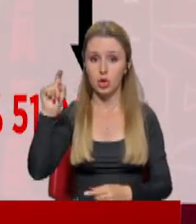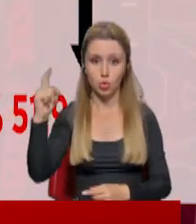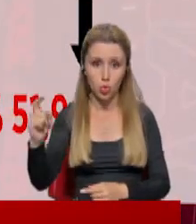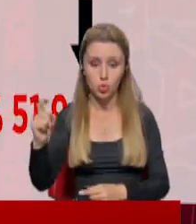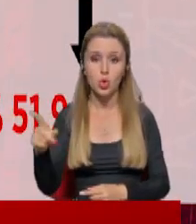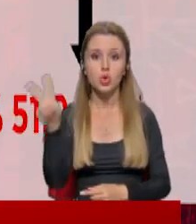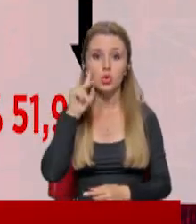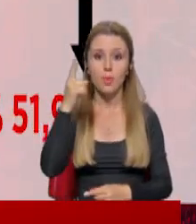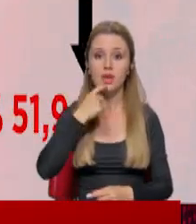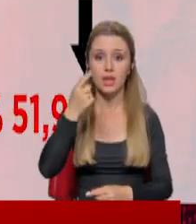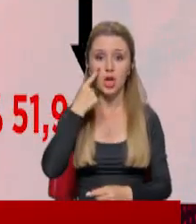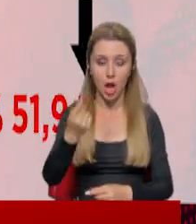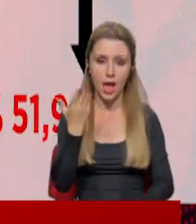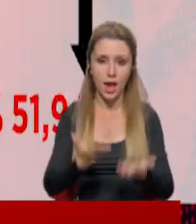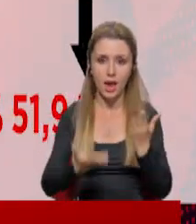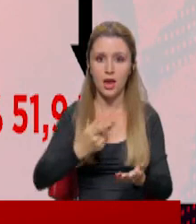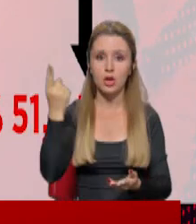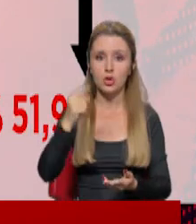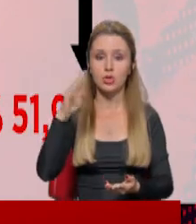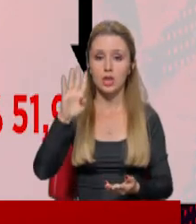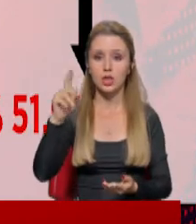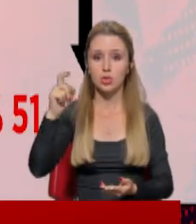Son bir yıla göre ise